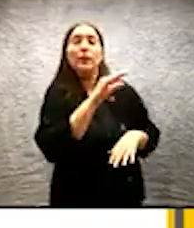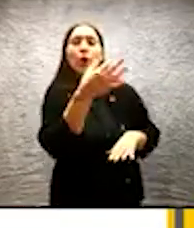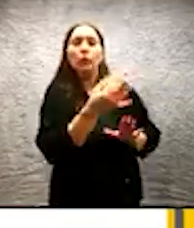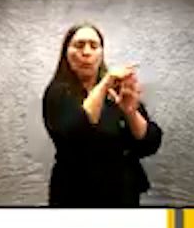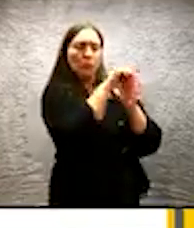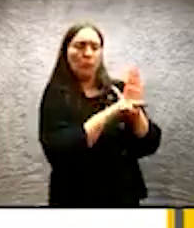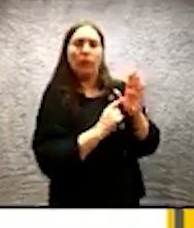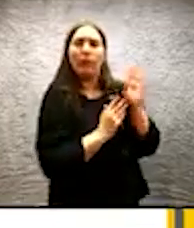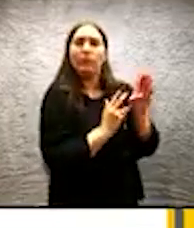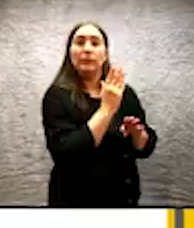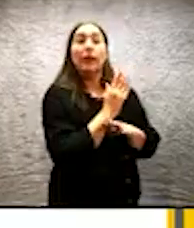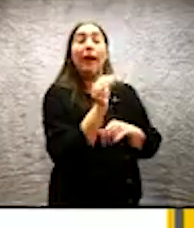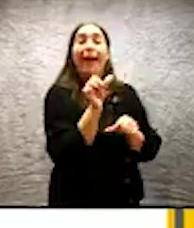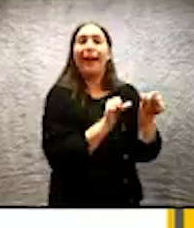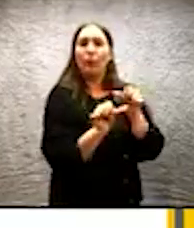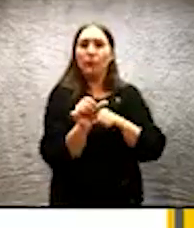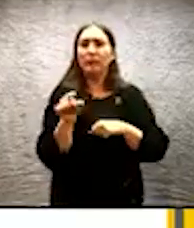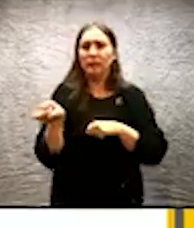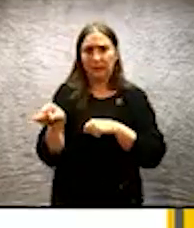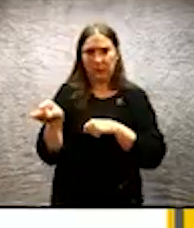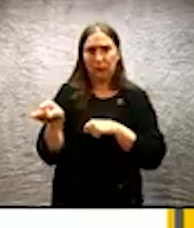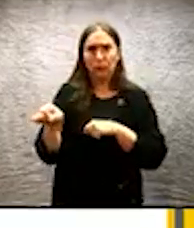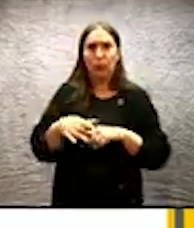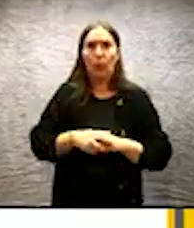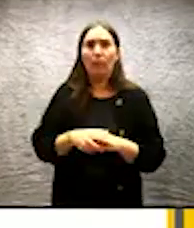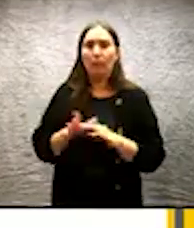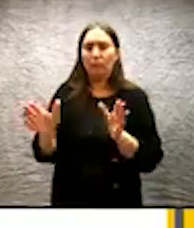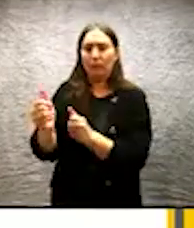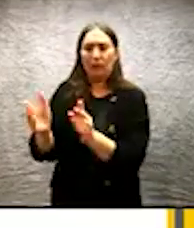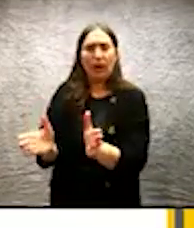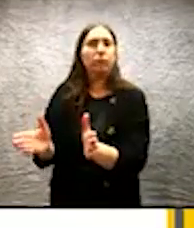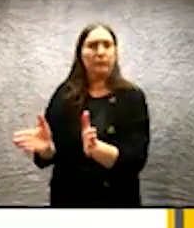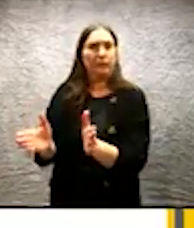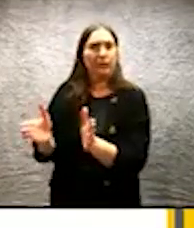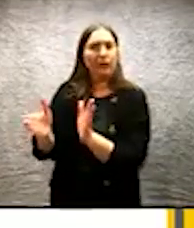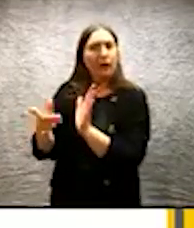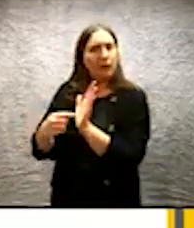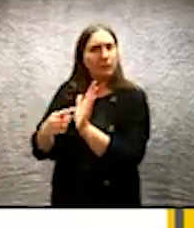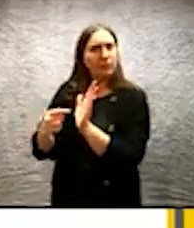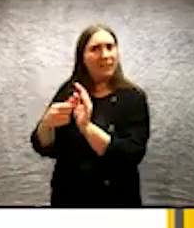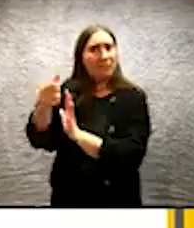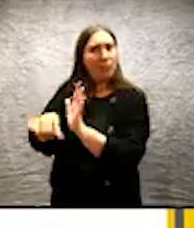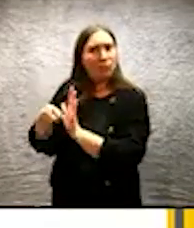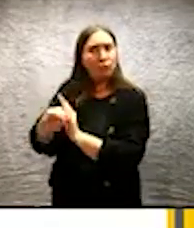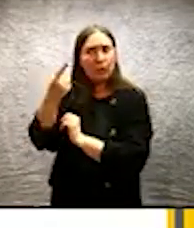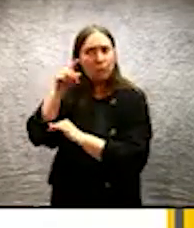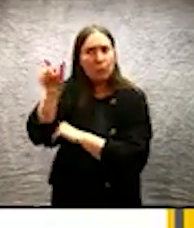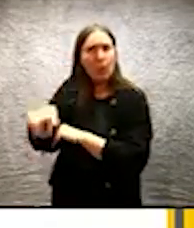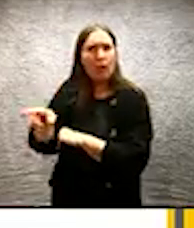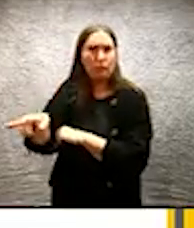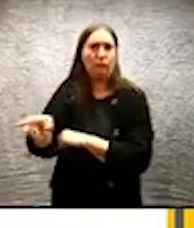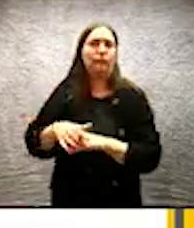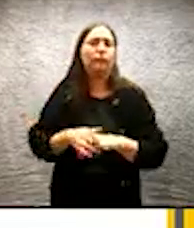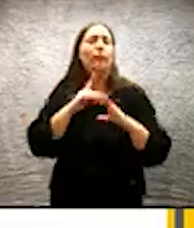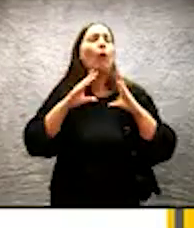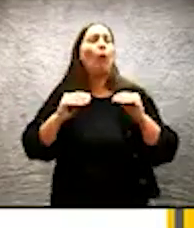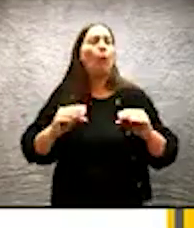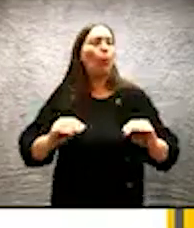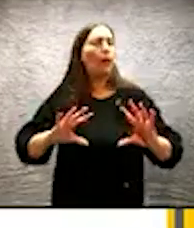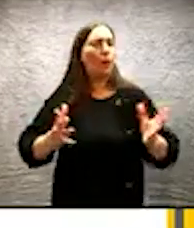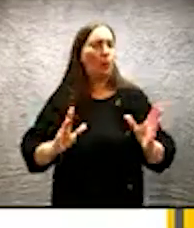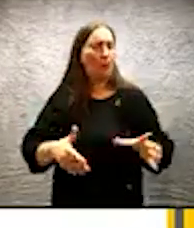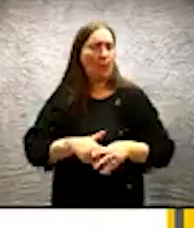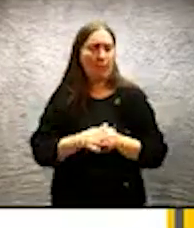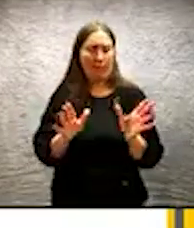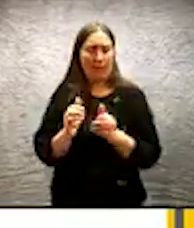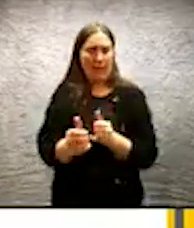du plafond si cela génère une diminution du régime indemnitaire mensuel pour l'agent. Concrètement, ce changement de